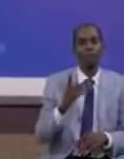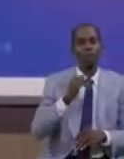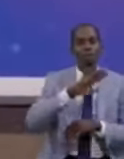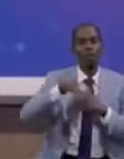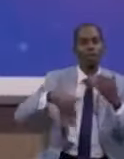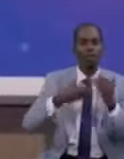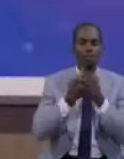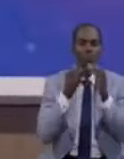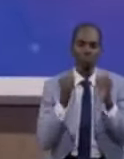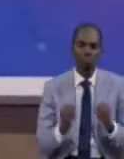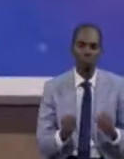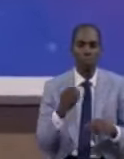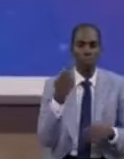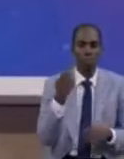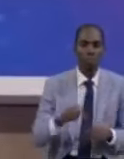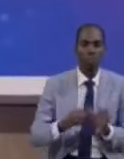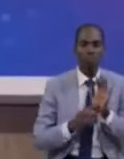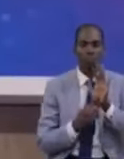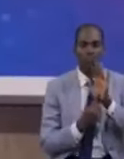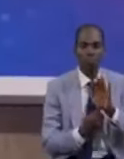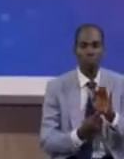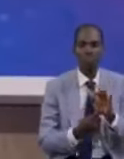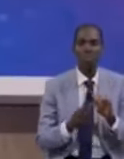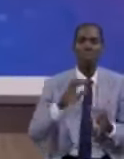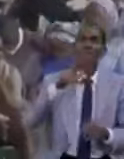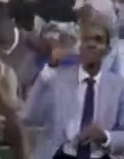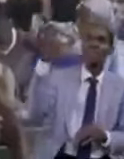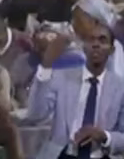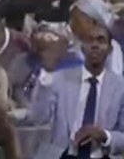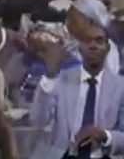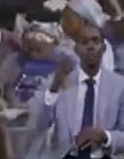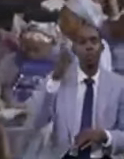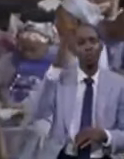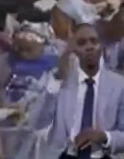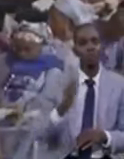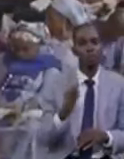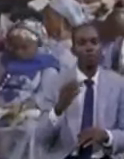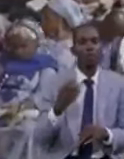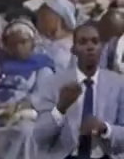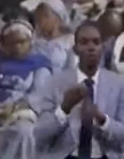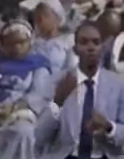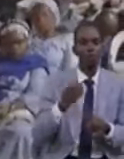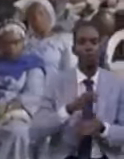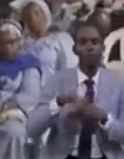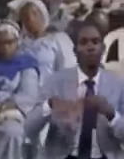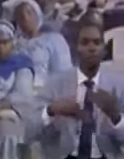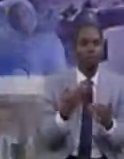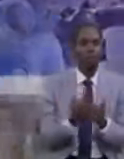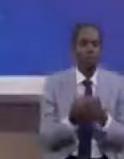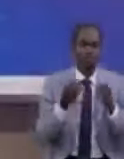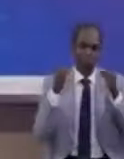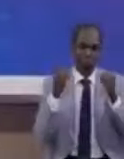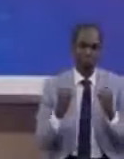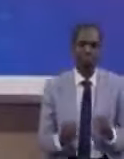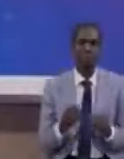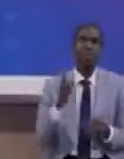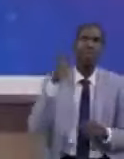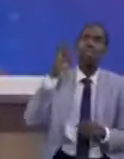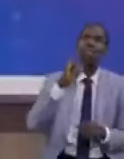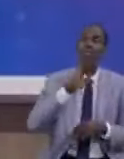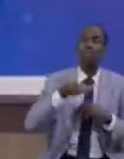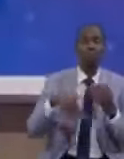la grâce de Dieu le Tout-Puissant manifesté il est le Dieu tout-puissant il est le tout